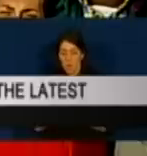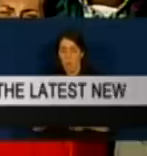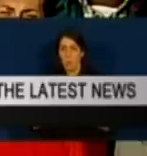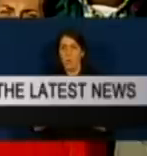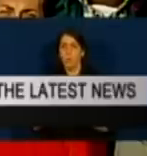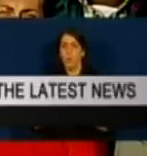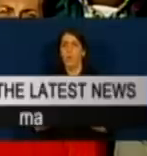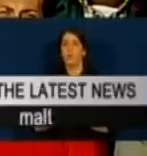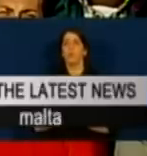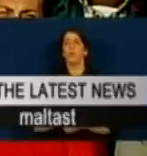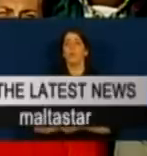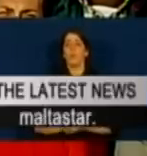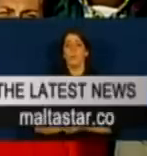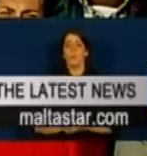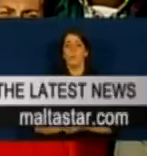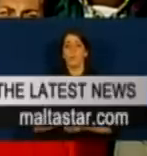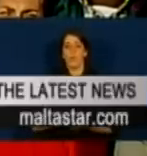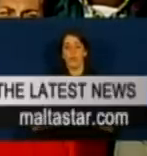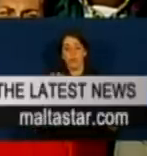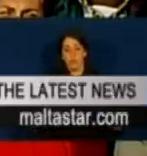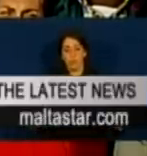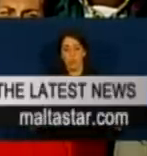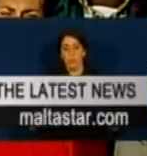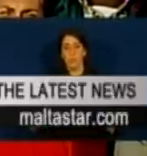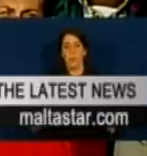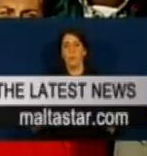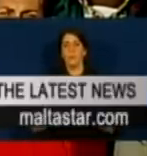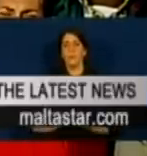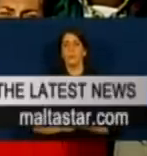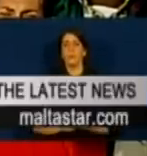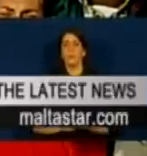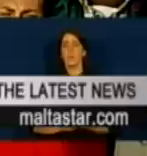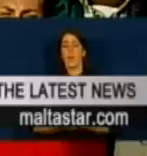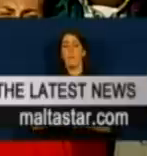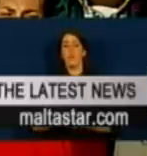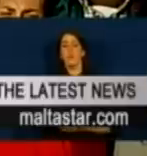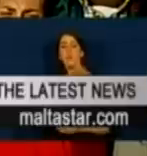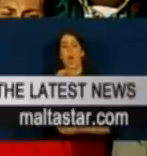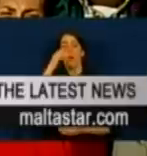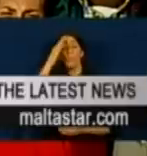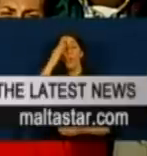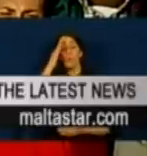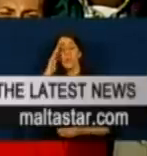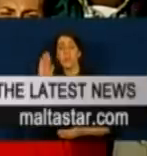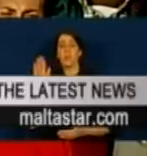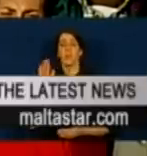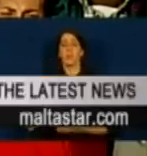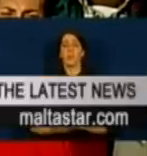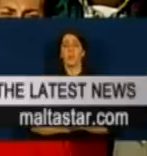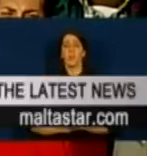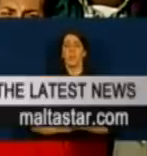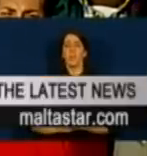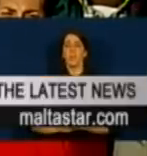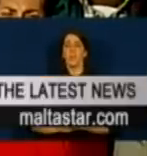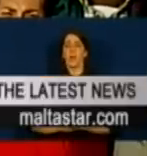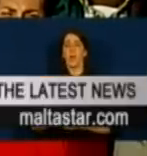ساغروسانت الليمبن تا جوستيسيا فين سنسرحو موح كل بيرسونا بديزابيليتا والجنيتوري